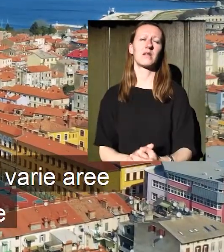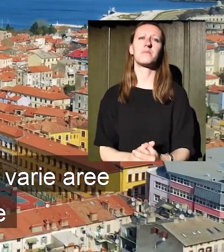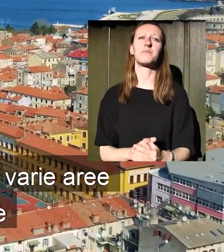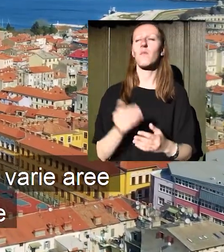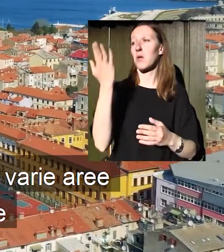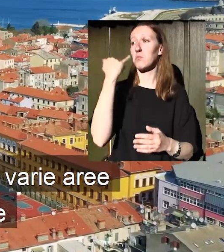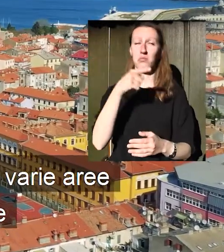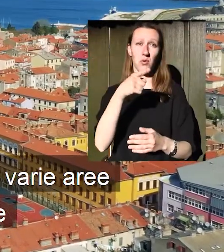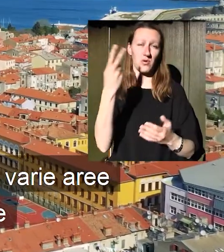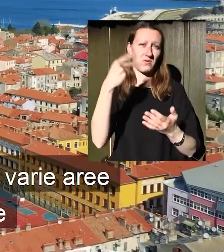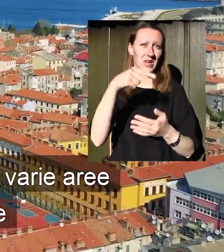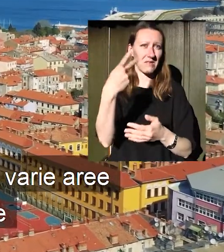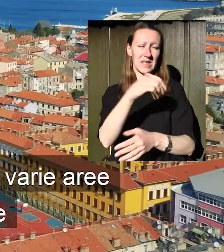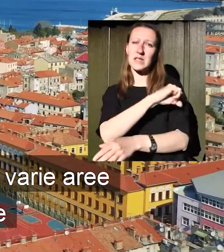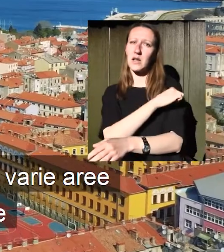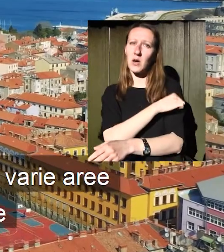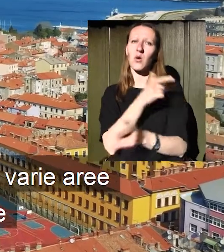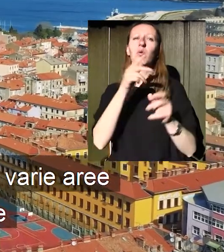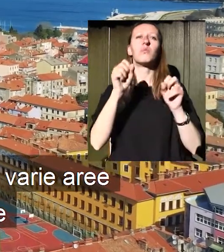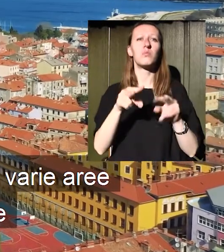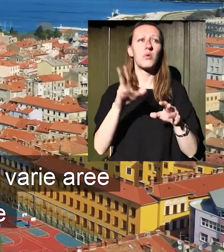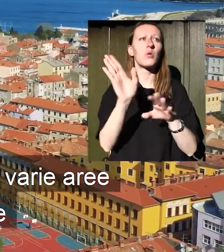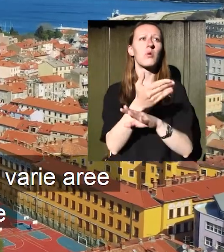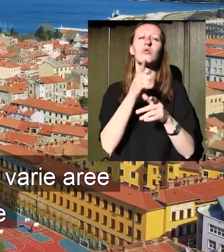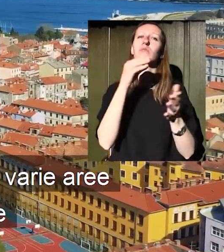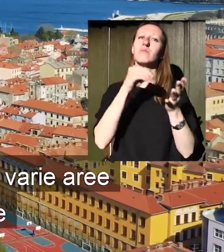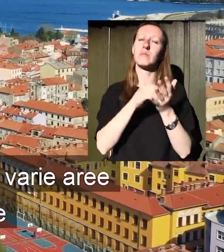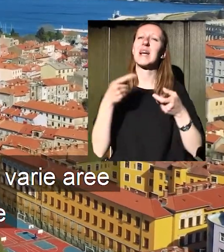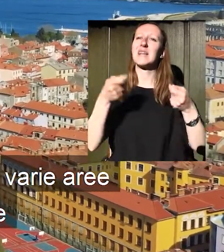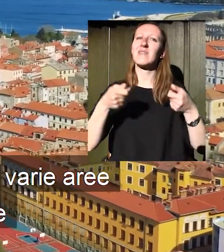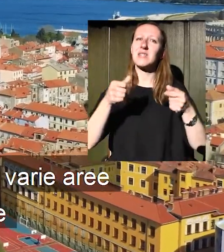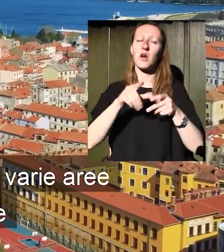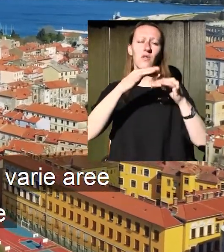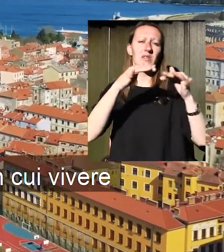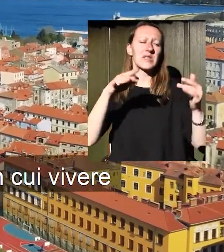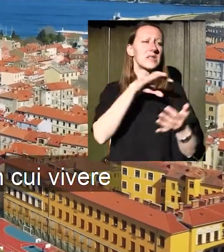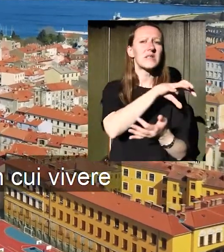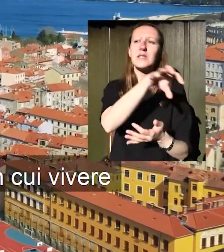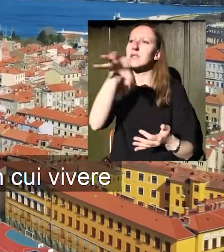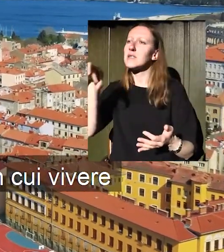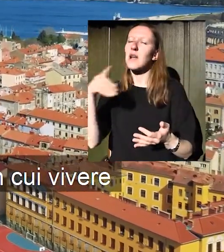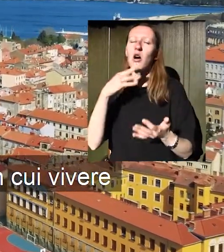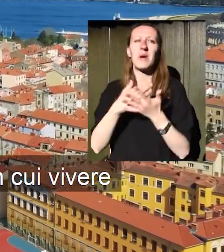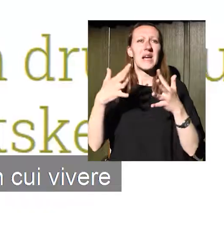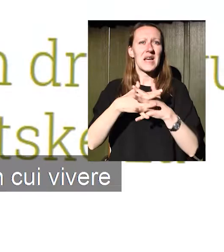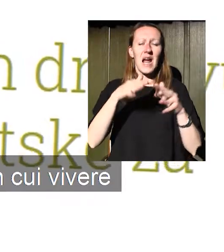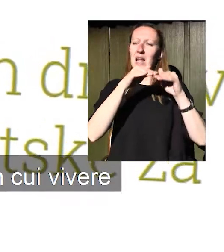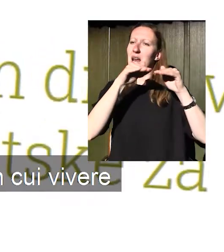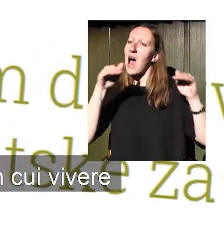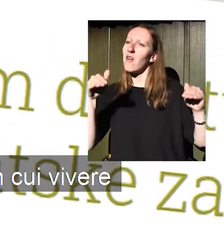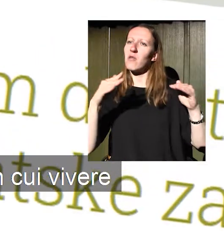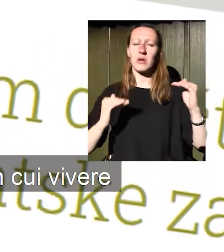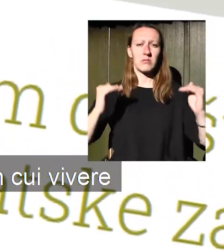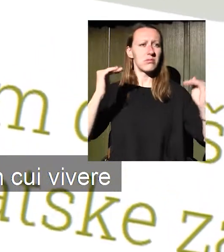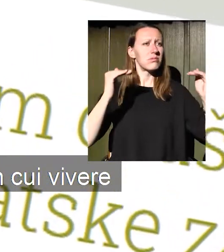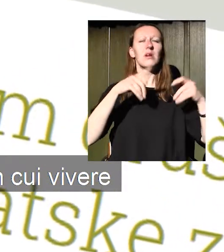Protekla 2020. godina u Puli je protekla u znaku investicija u različita područja kako bismo grad ravnomjerno razvijali u skladu